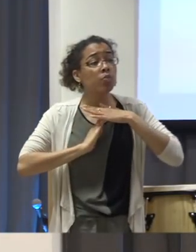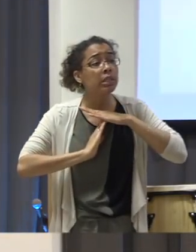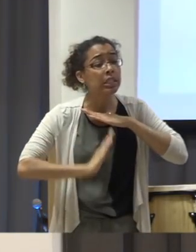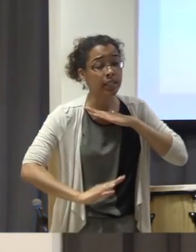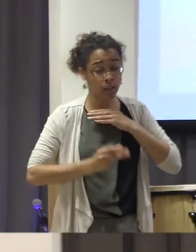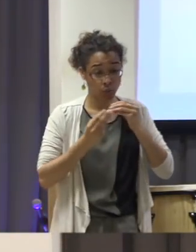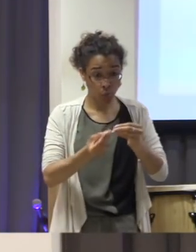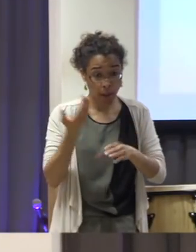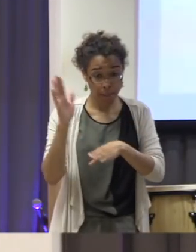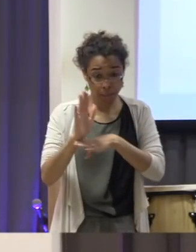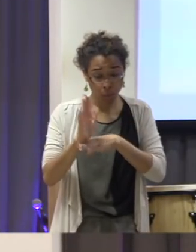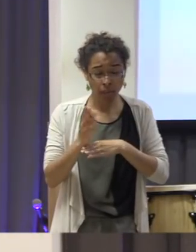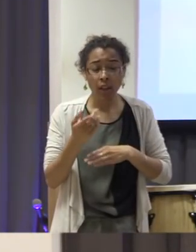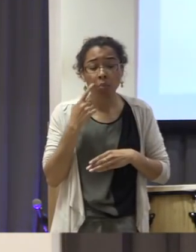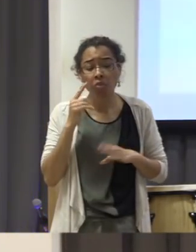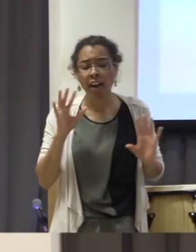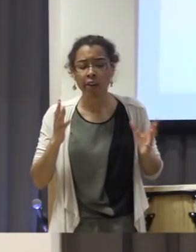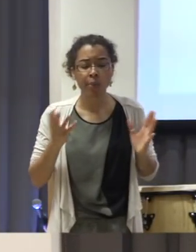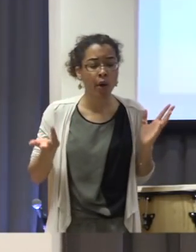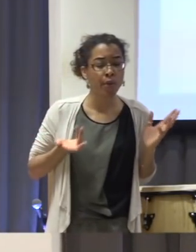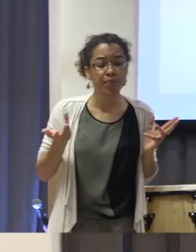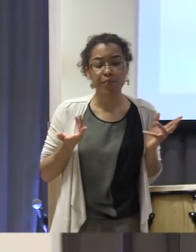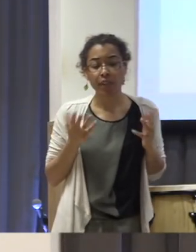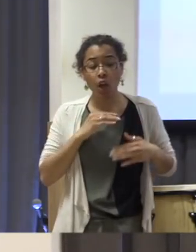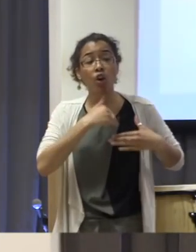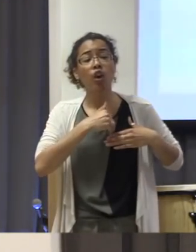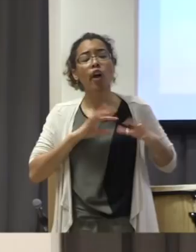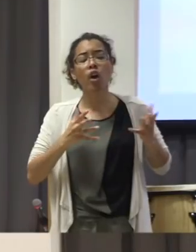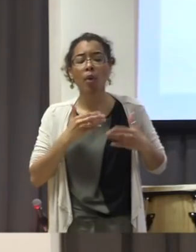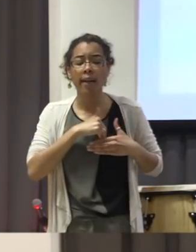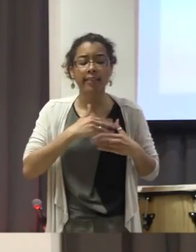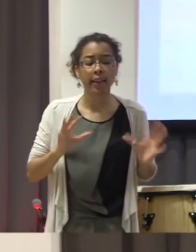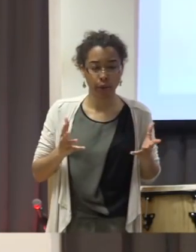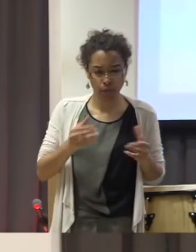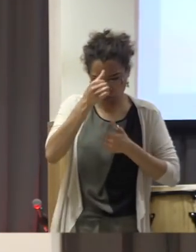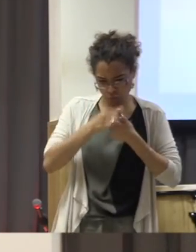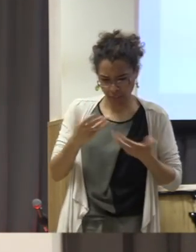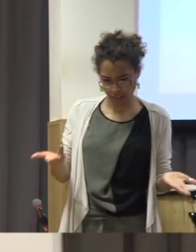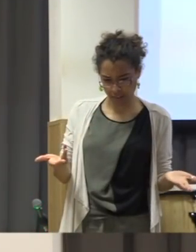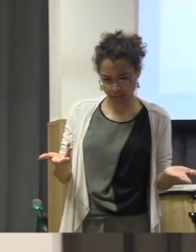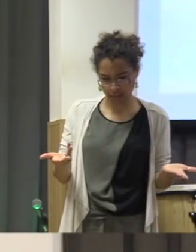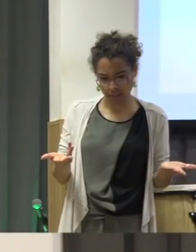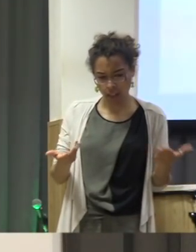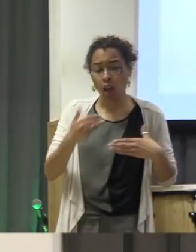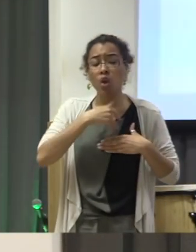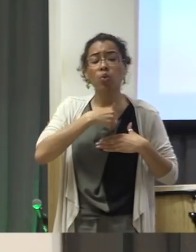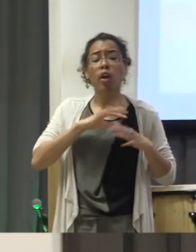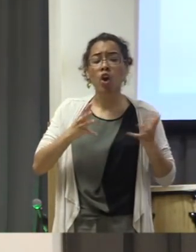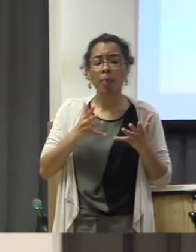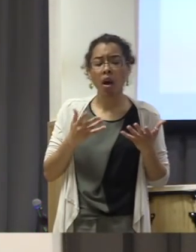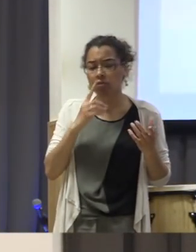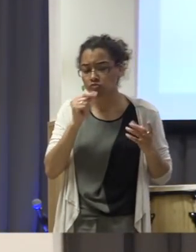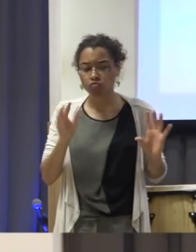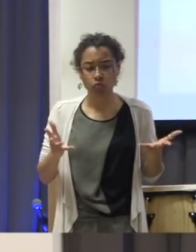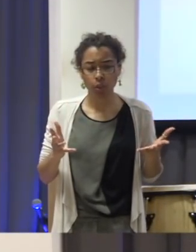de t'éprouver pour savoir quelles étaient les dispositions de ton cœur. » Souviens bien, quelles étaient les dispositions de ton cœur et si